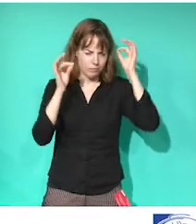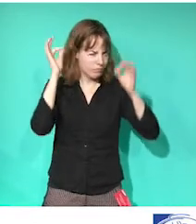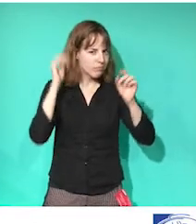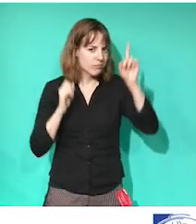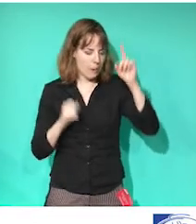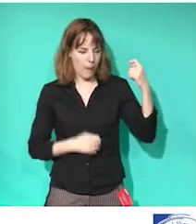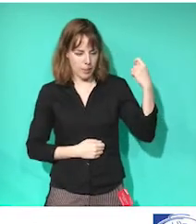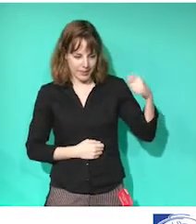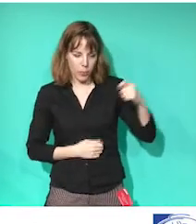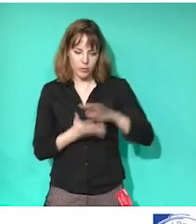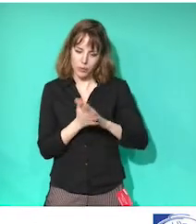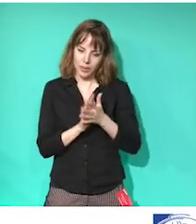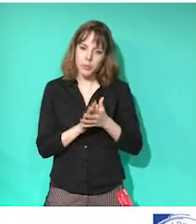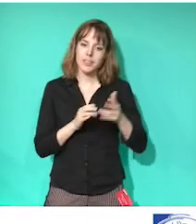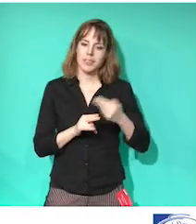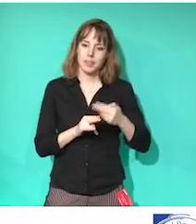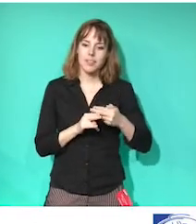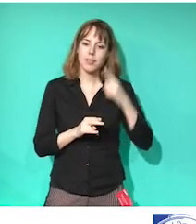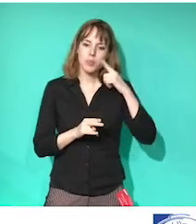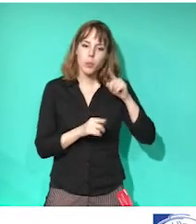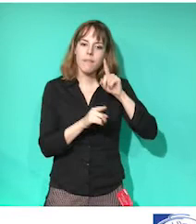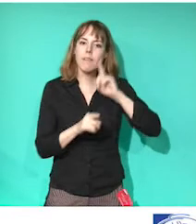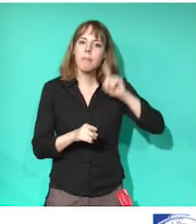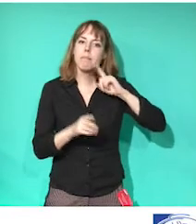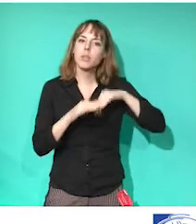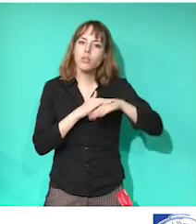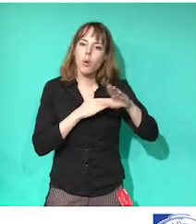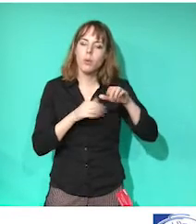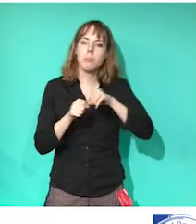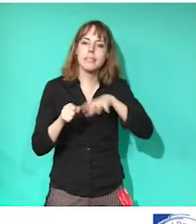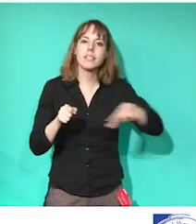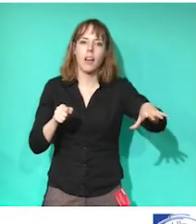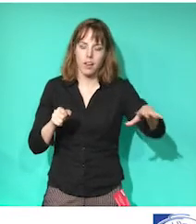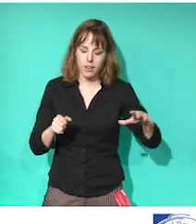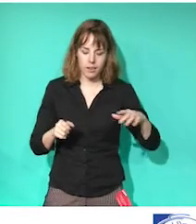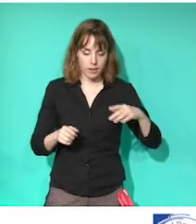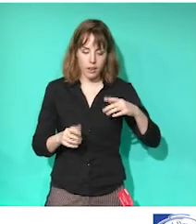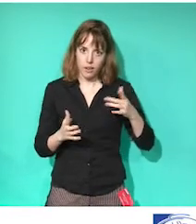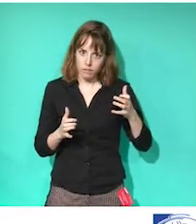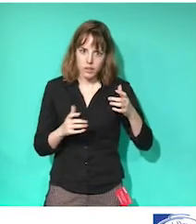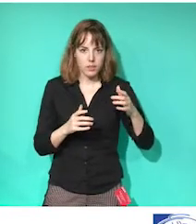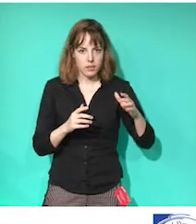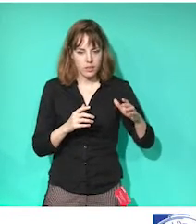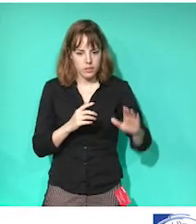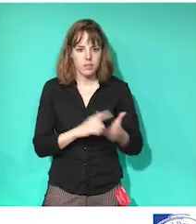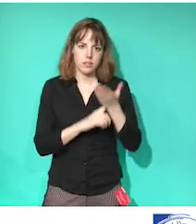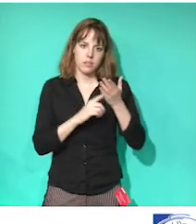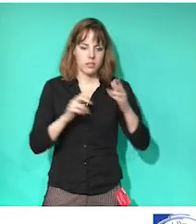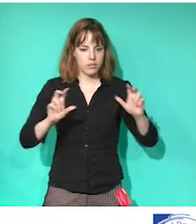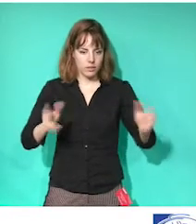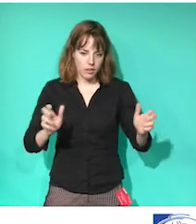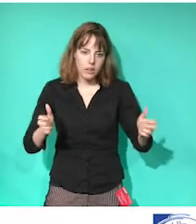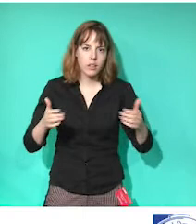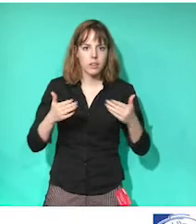d'une association qui s'appelle Pour les femmes dans les médias et où on travaille pour qu'il y ait une plus juste représentation des femmes devant les écrans